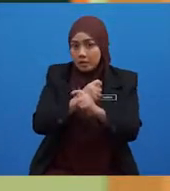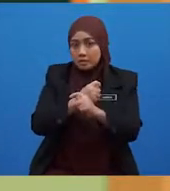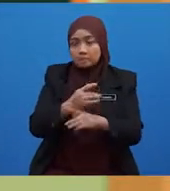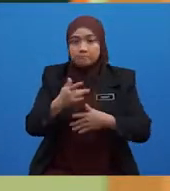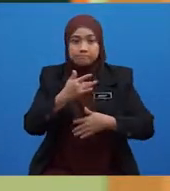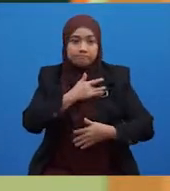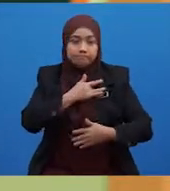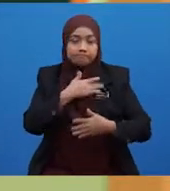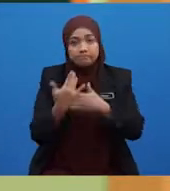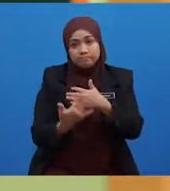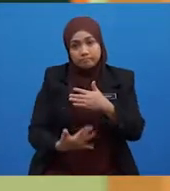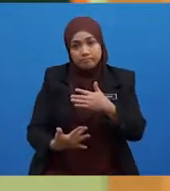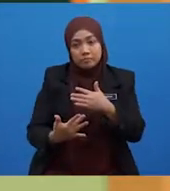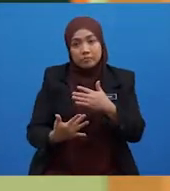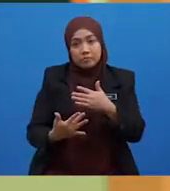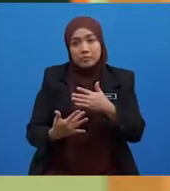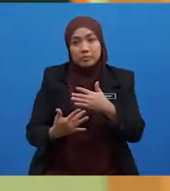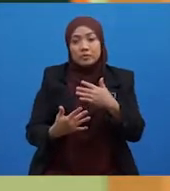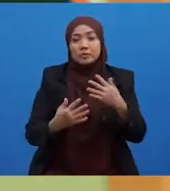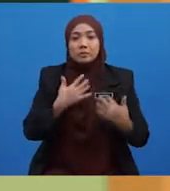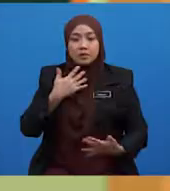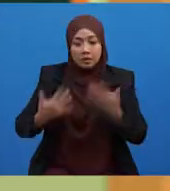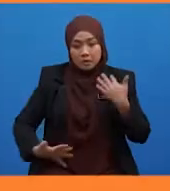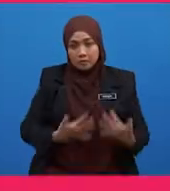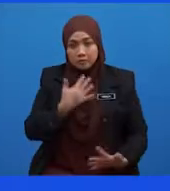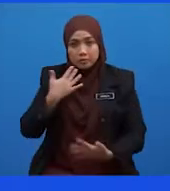Apa yang dimaksudkan dengan daya tahan kardiovaskular ini?